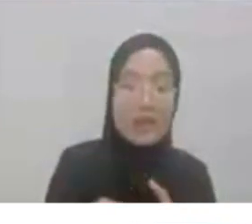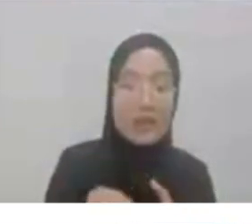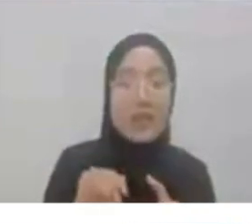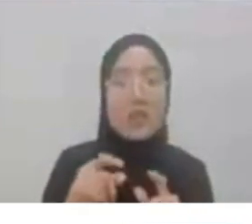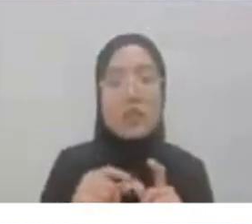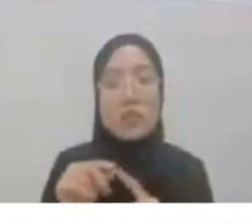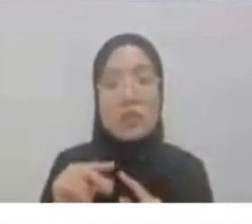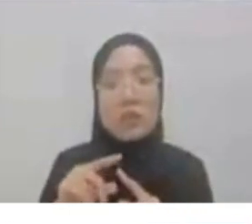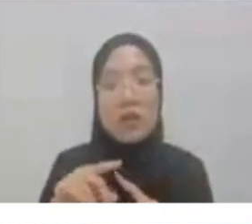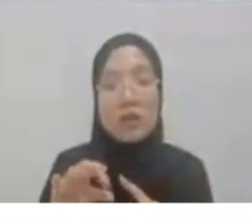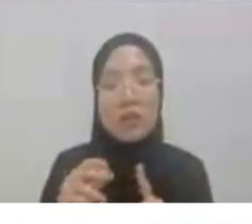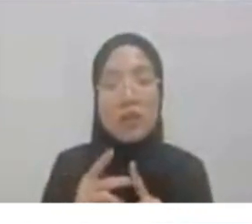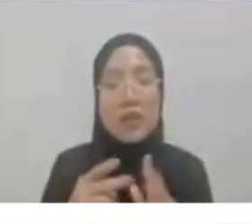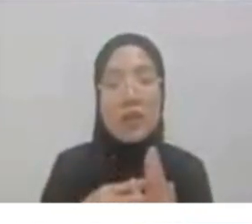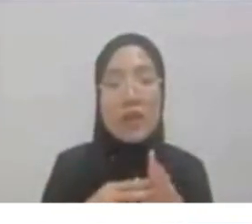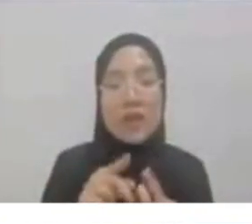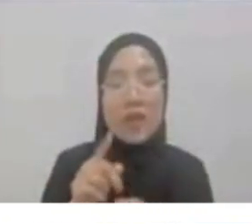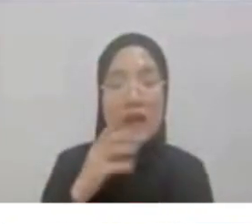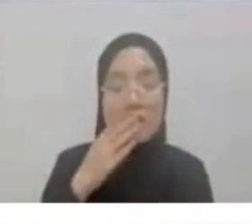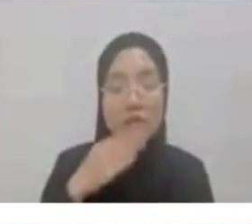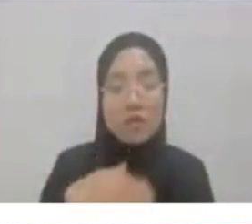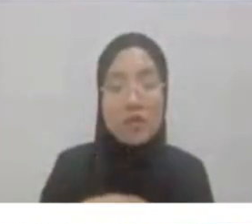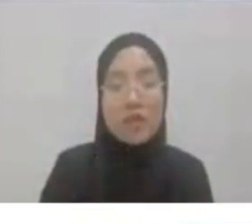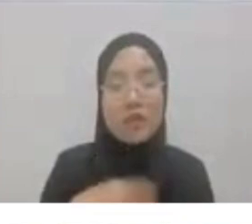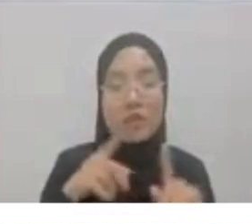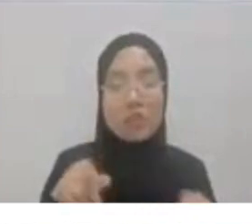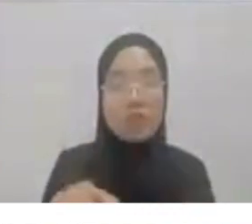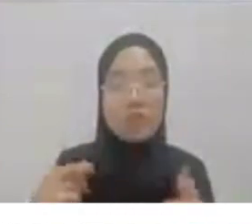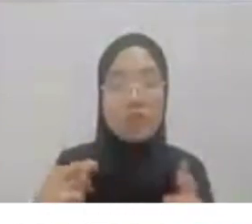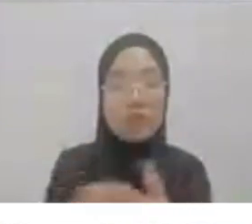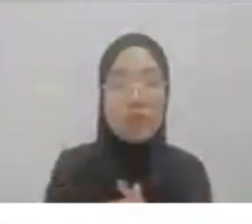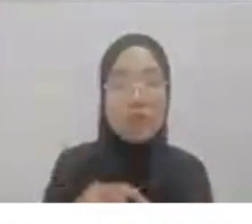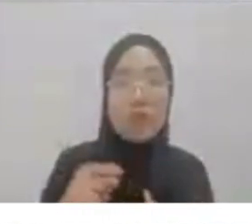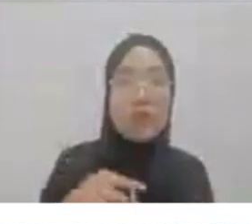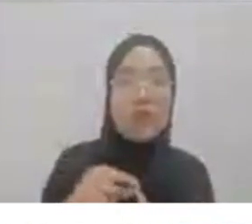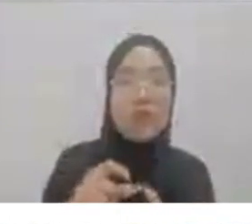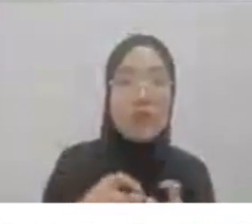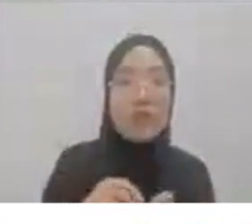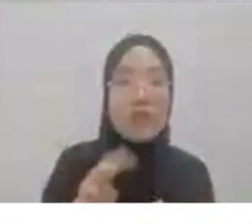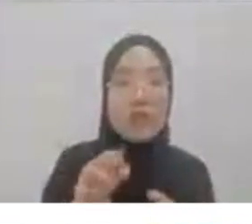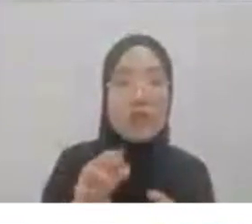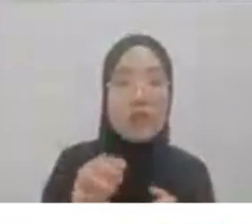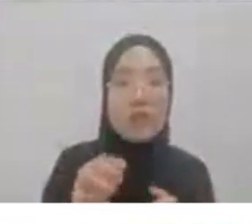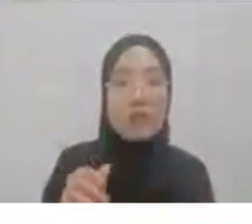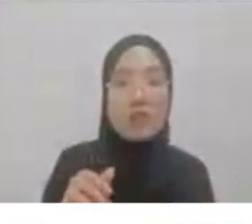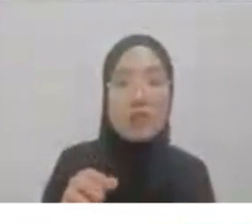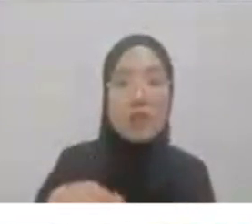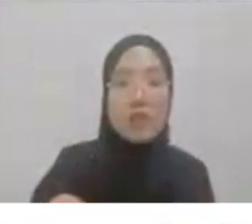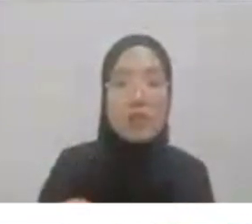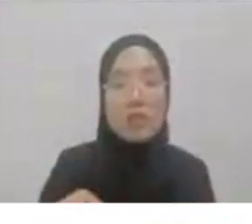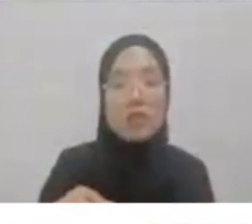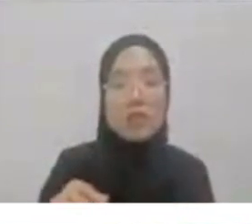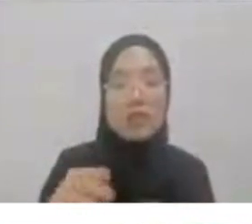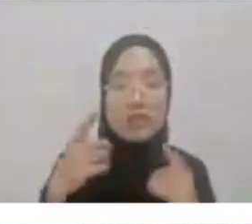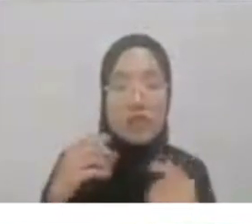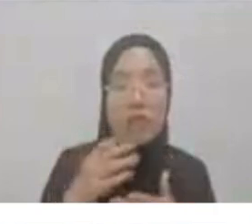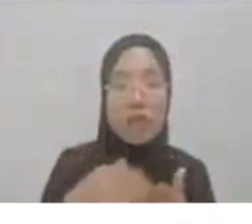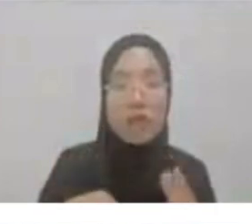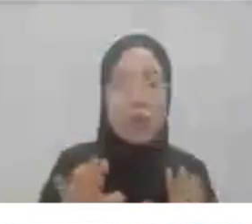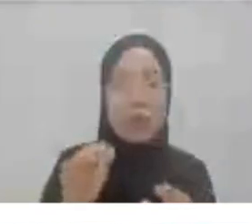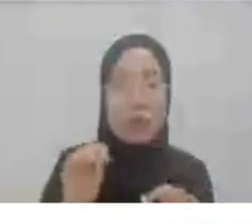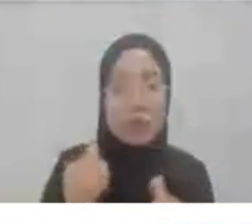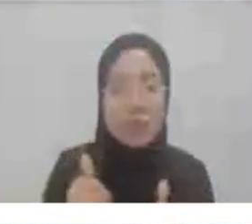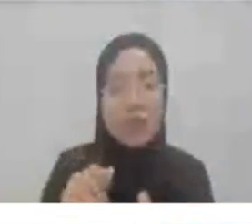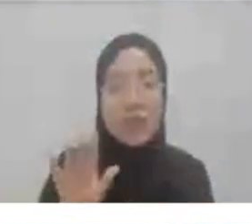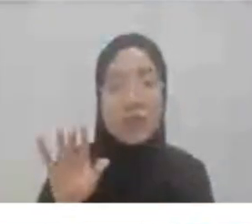Surat Suara untuk pemilan anggota DPR RI dapil Jawa Tengah 10 bahwa berdasarkan pertimbangan di atas Dar pemohon mengenai adanya pemilih tambahan sebanyak 5 orang yang